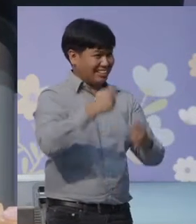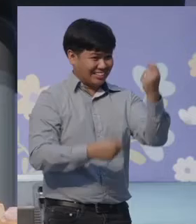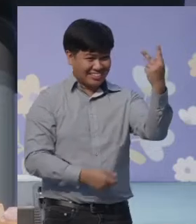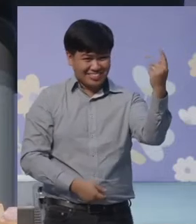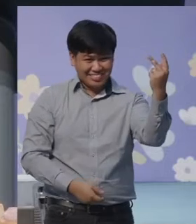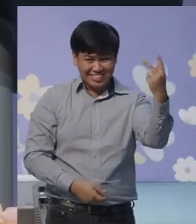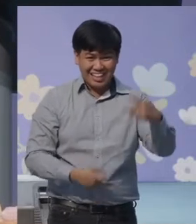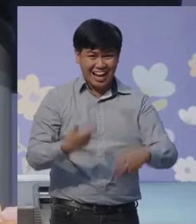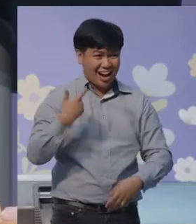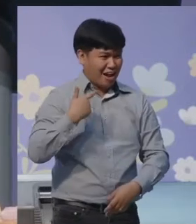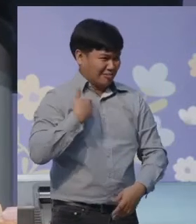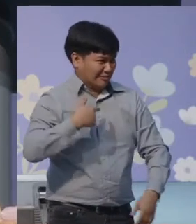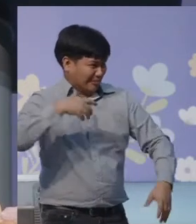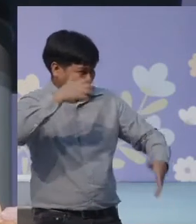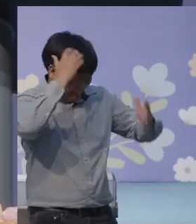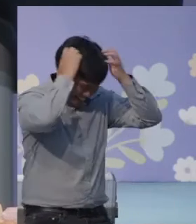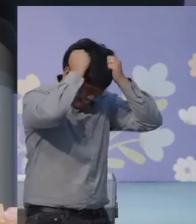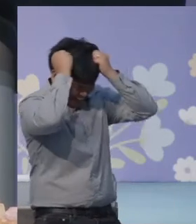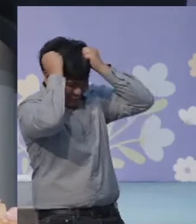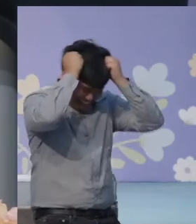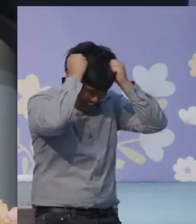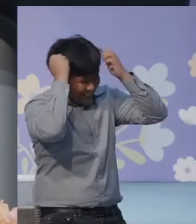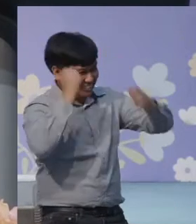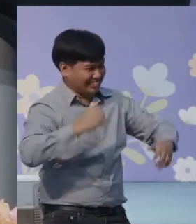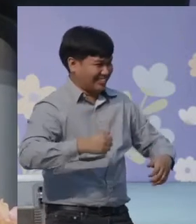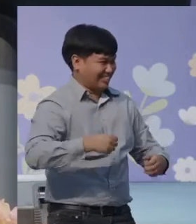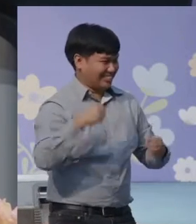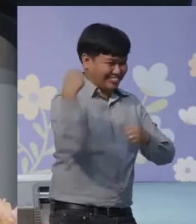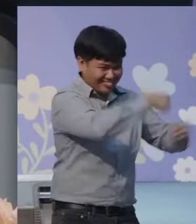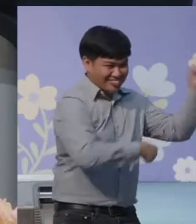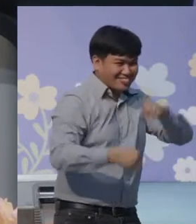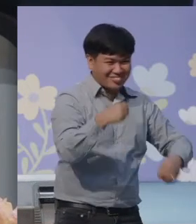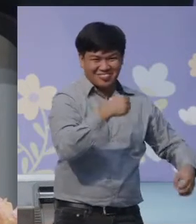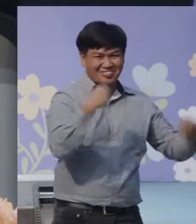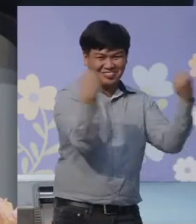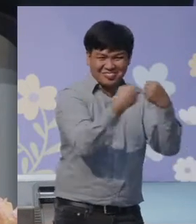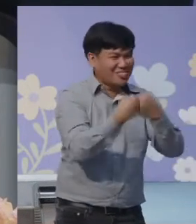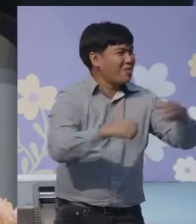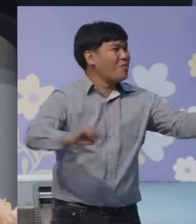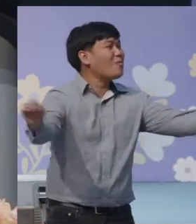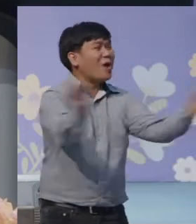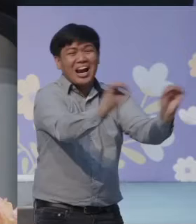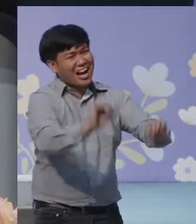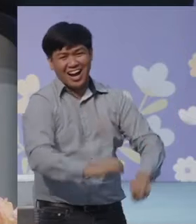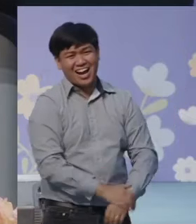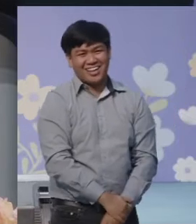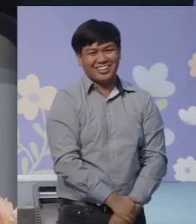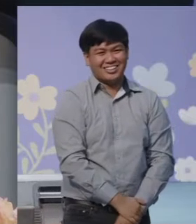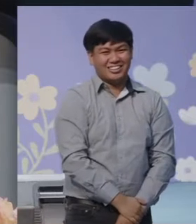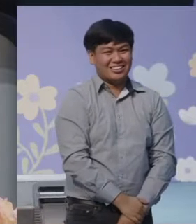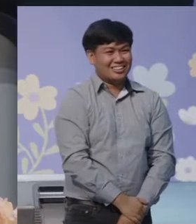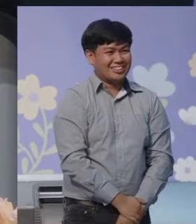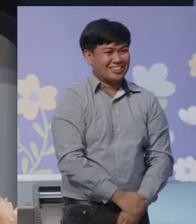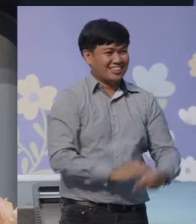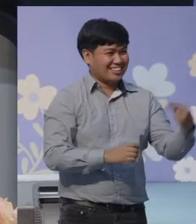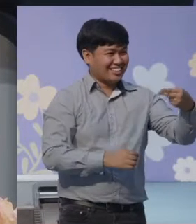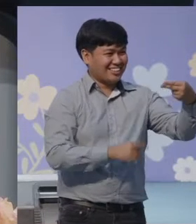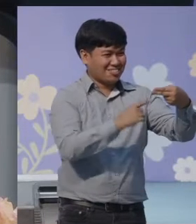no? Walang sabunatan, walang sipaan. Wala. Si Hana